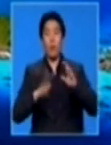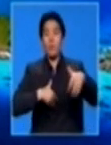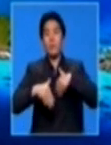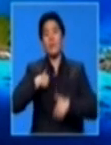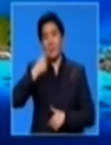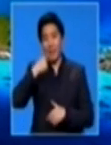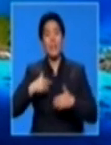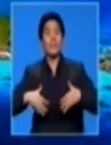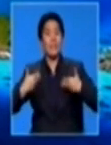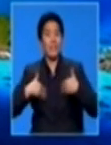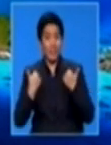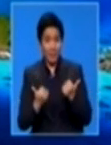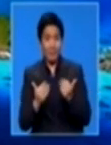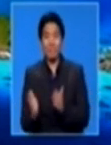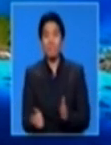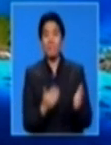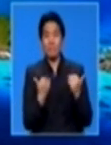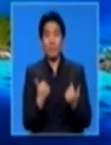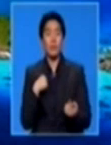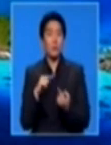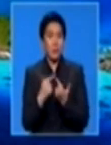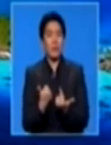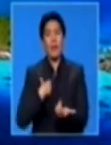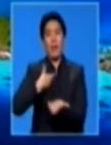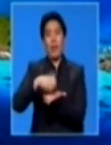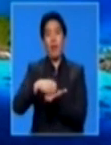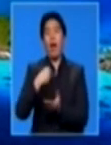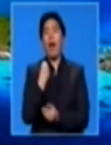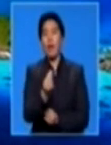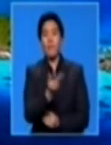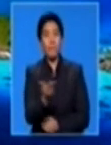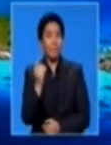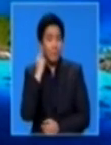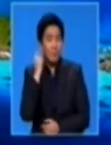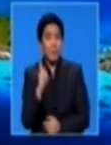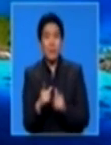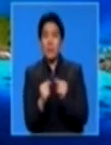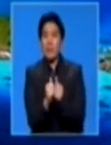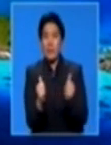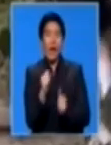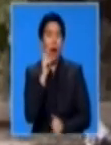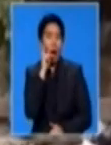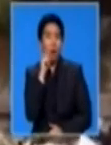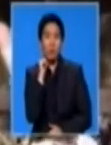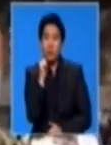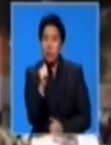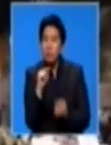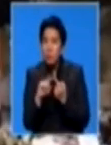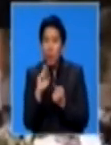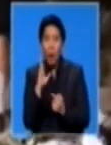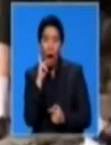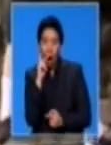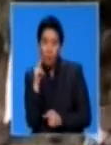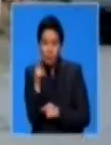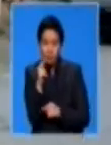นะครับอีกเรื่องนึงที่ผมอยากกล่าวถึงนะครับเป็นเรื่องดีๆก็มาจากสื่อที่สร้างสรรค์ที่นำเสนอข่าวของเด็